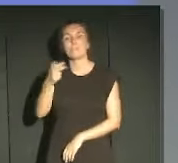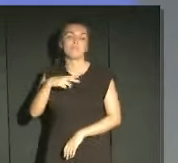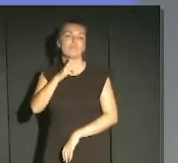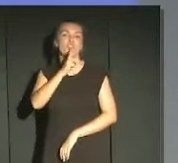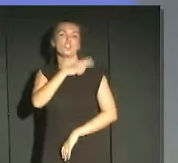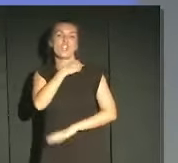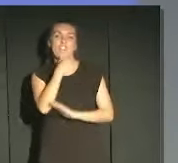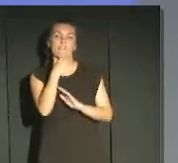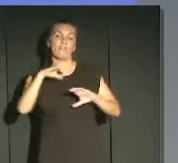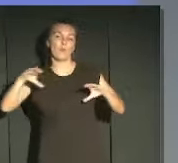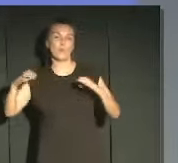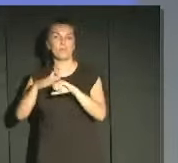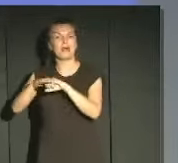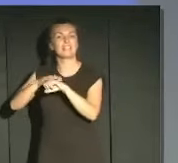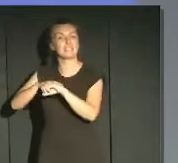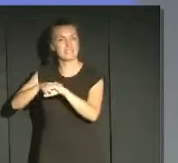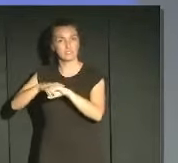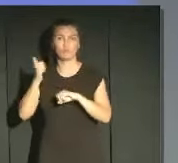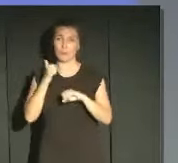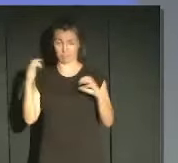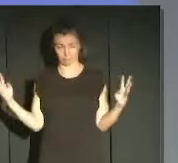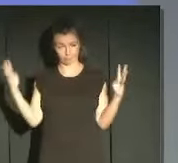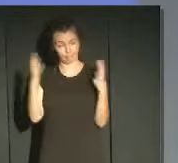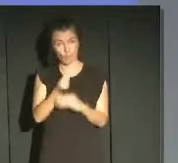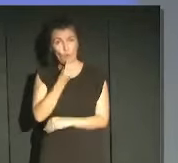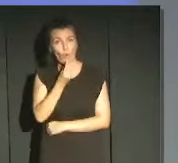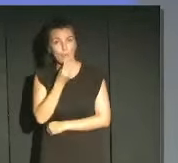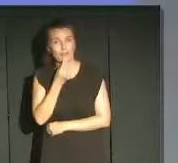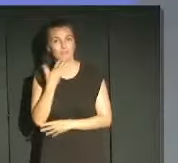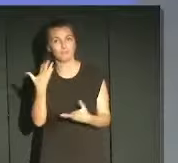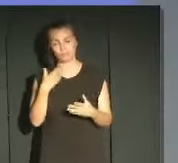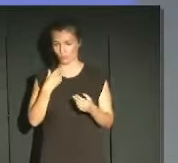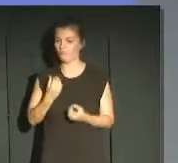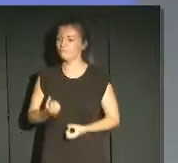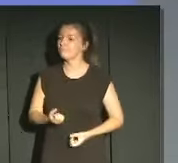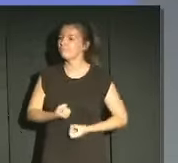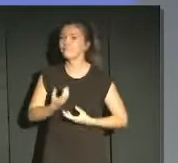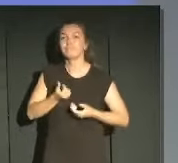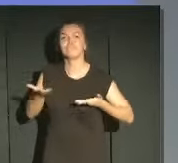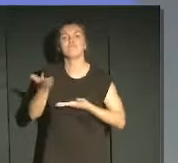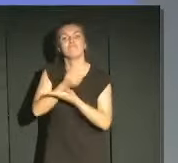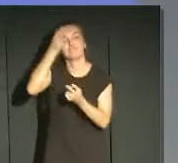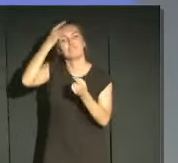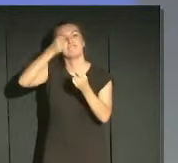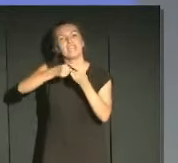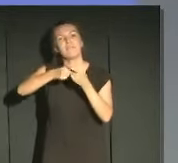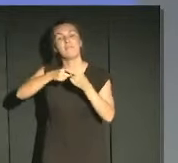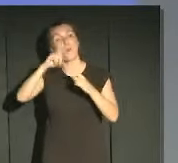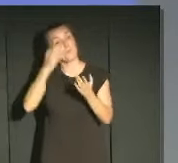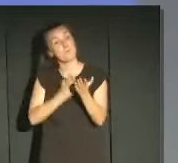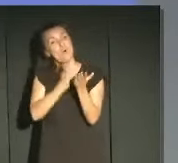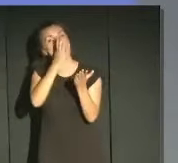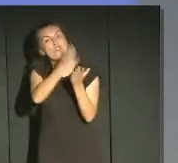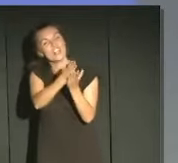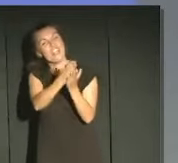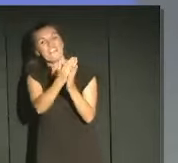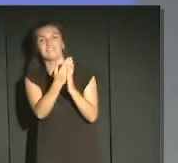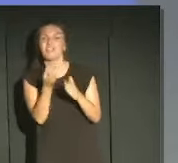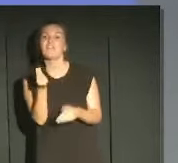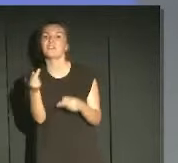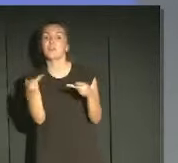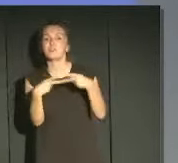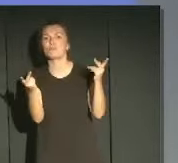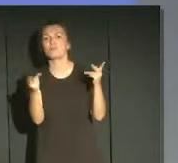état de son projet pour les finances publiques la réalité c'est que le menu on le connaissait